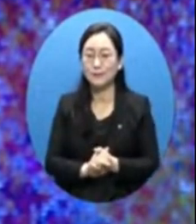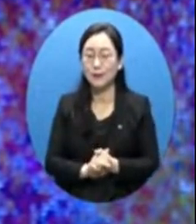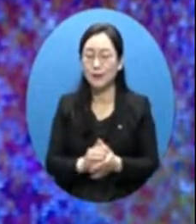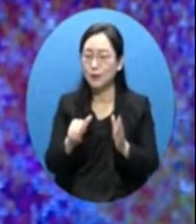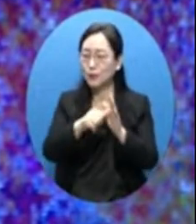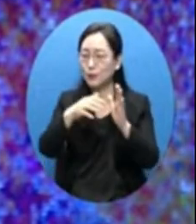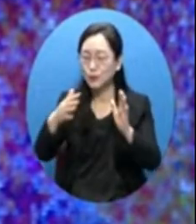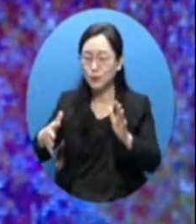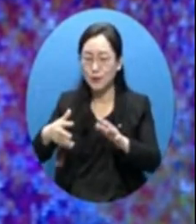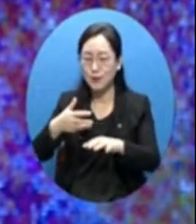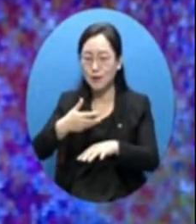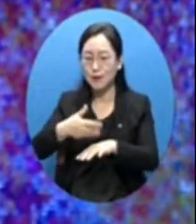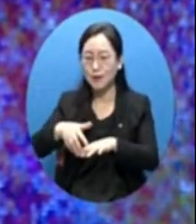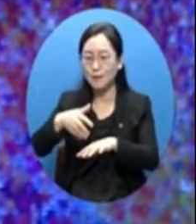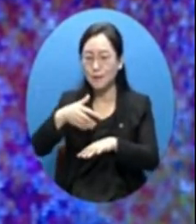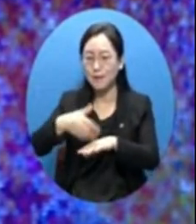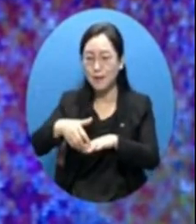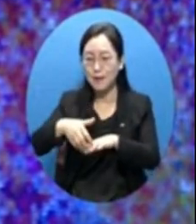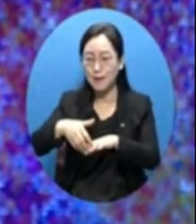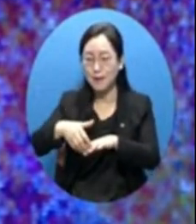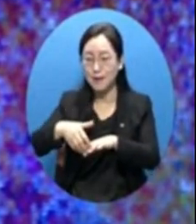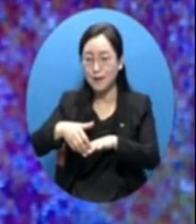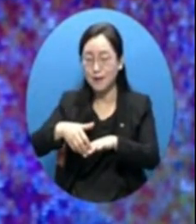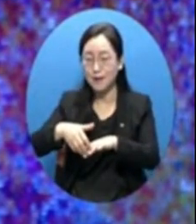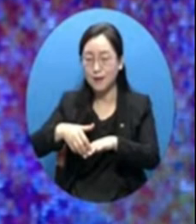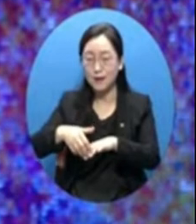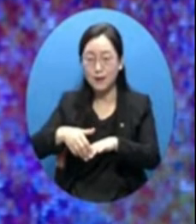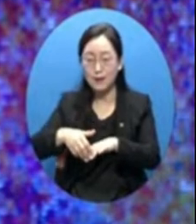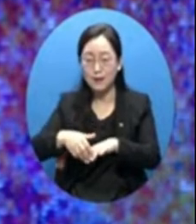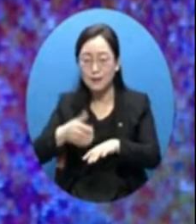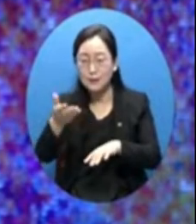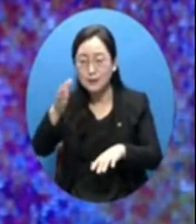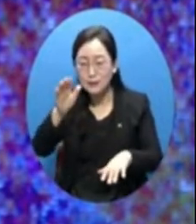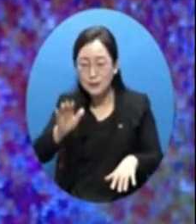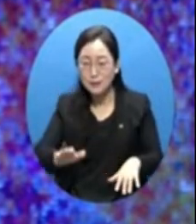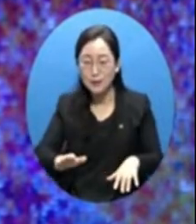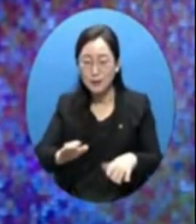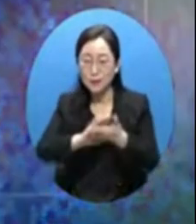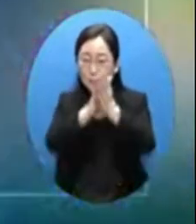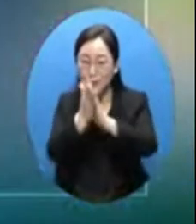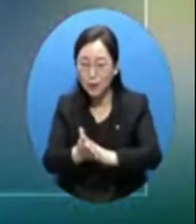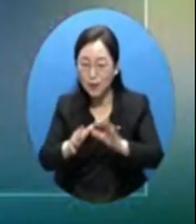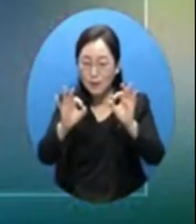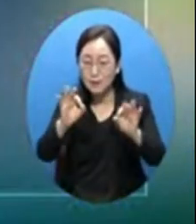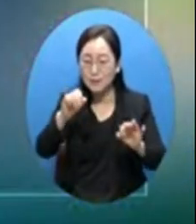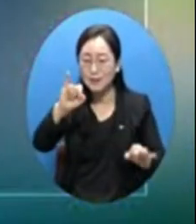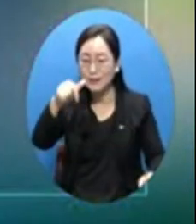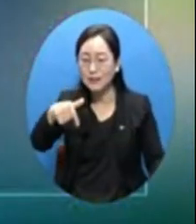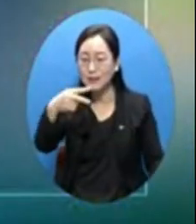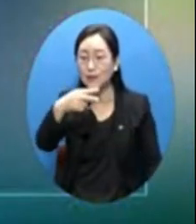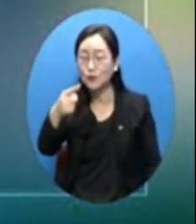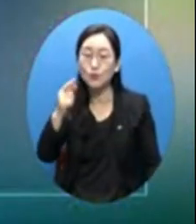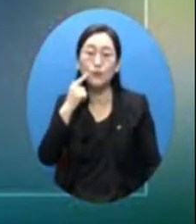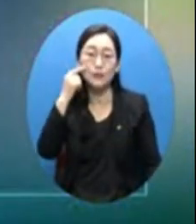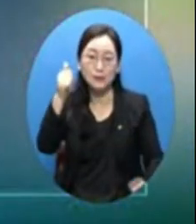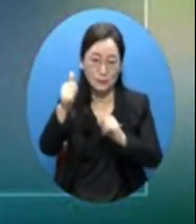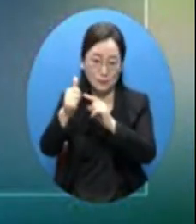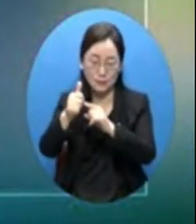유명한 깡패였다가 한국에 나온 위대한 신유예종이 된 김익도 목사님이 계십니다. 김익도